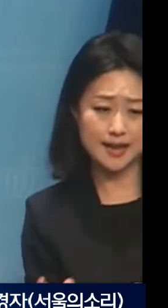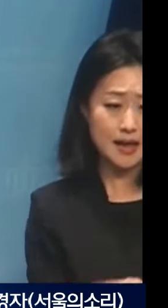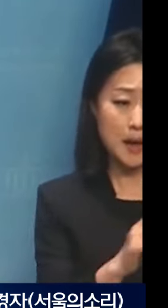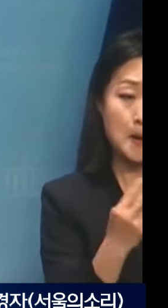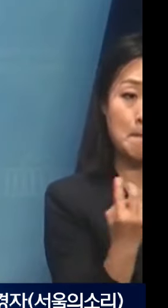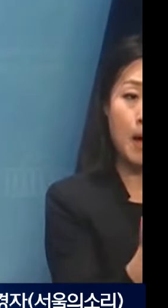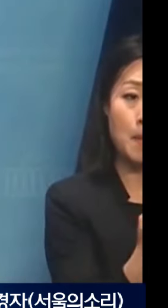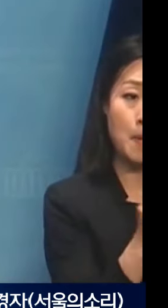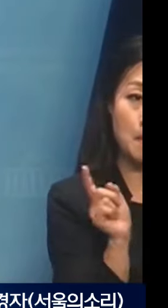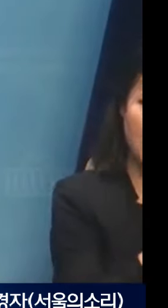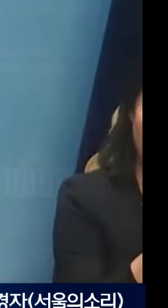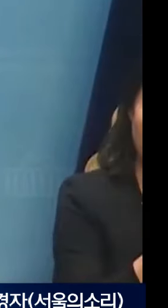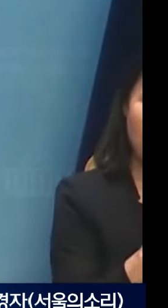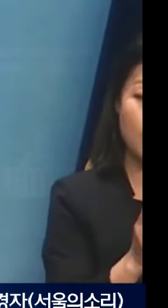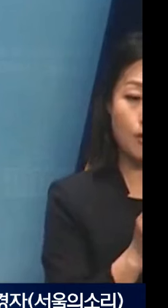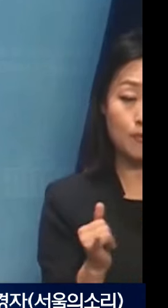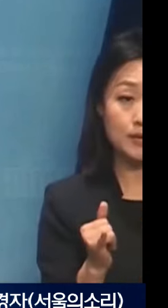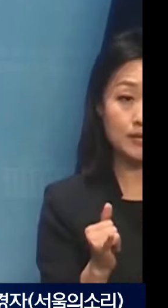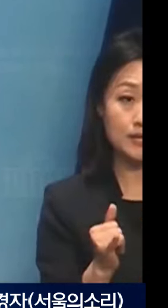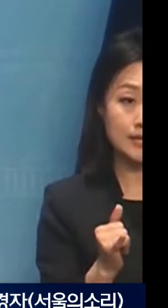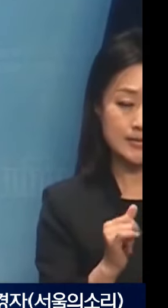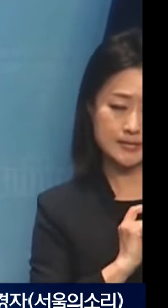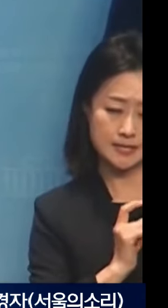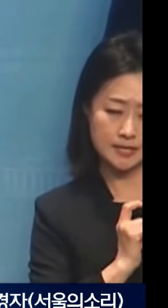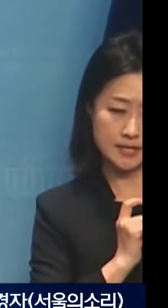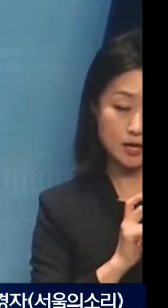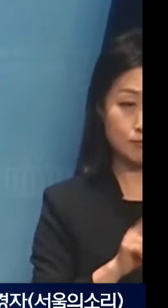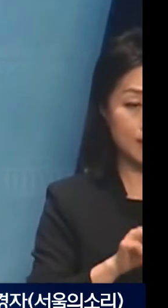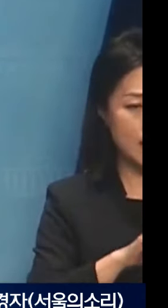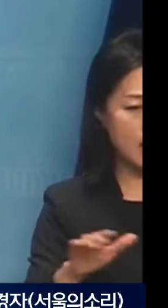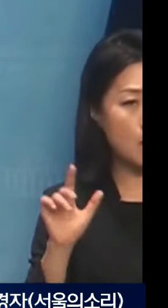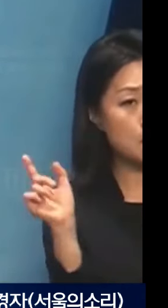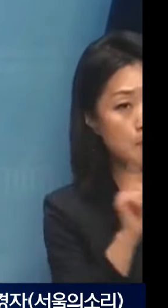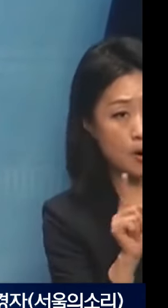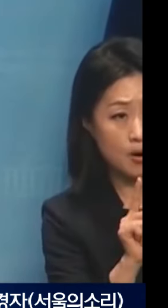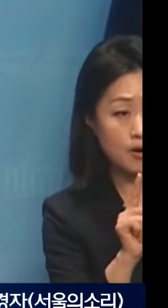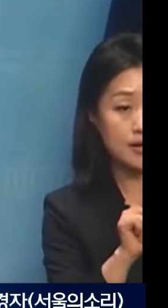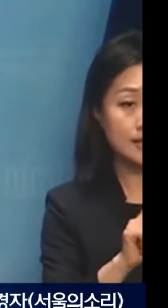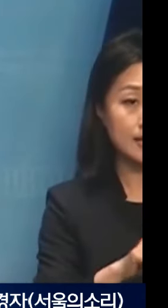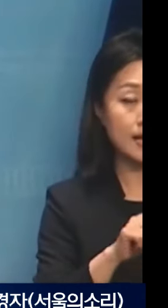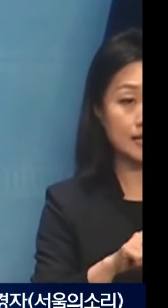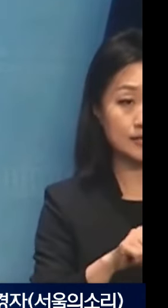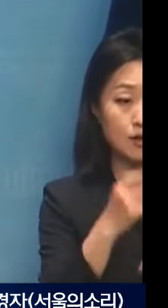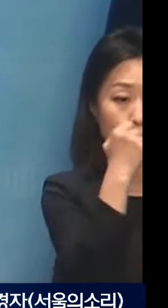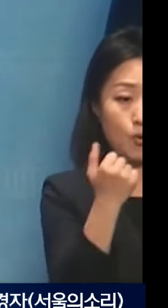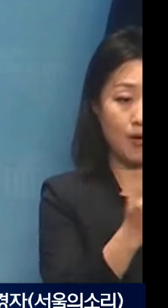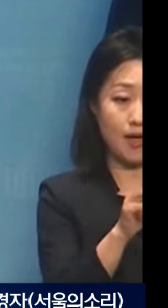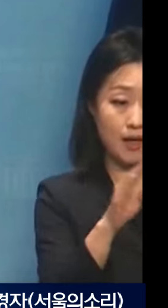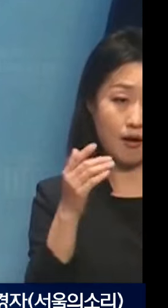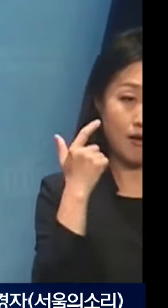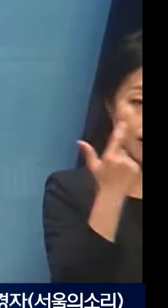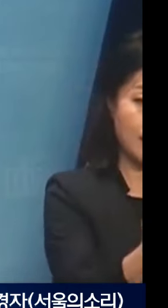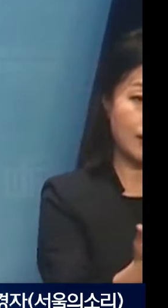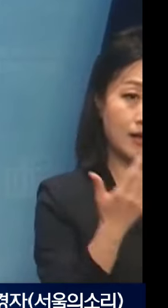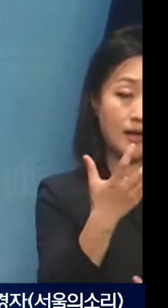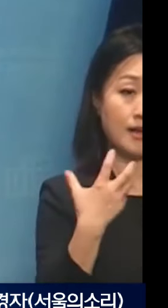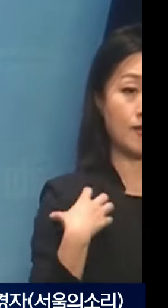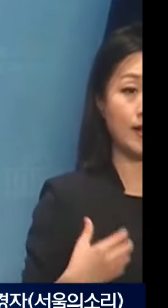방안은 무엇인지, 국민들이 의혹을 품고 있는 부분의 진실이 무엇인지 물어야 하는 것이 국회의